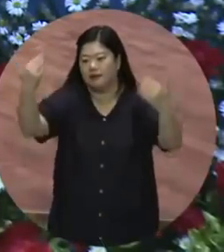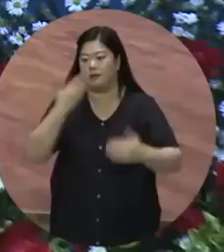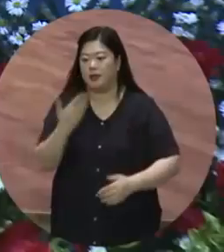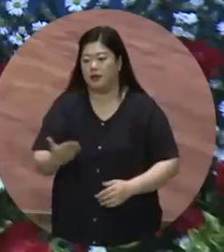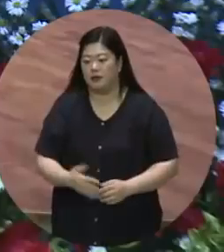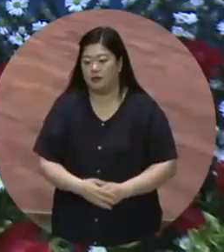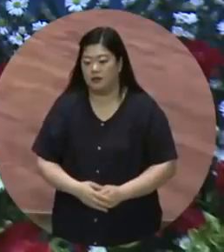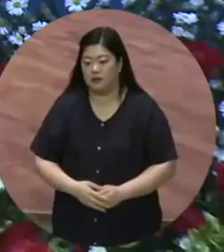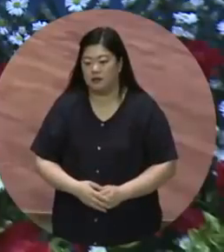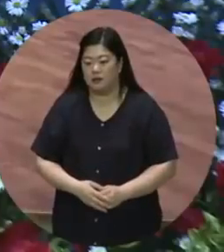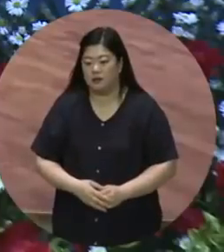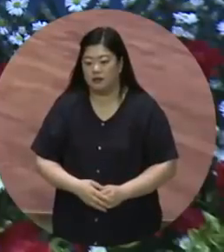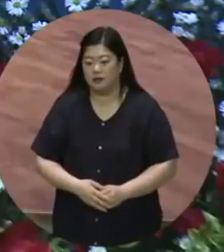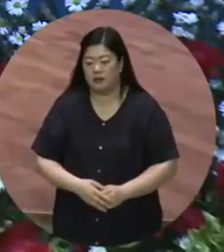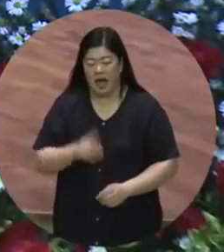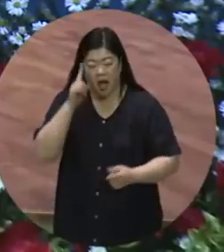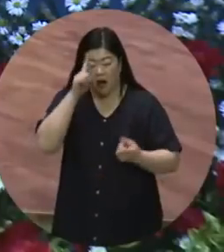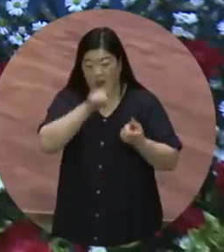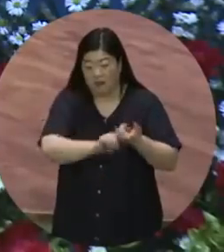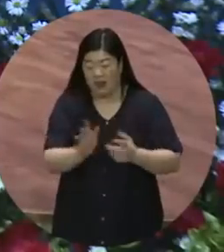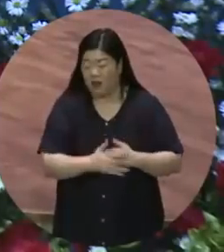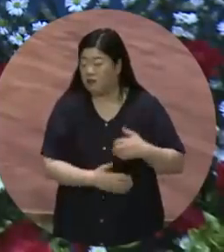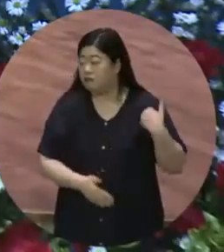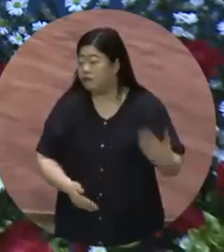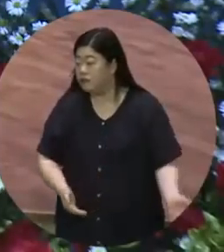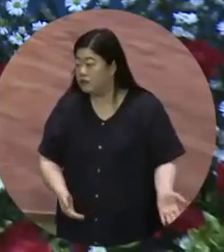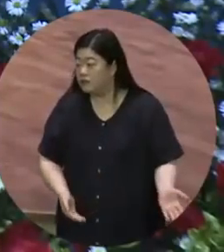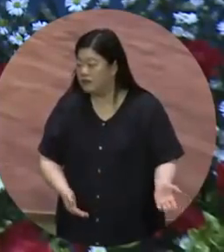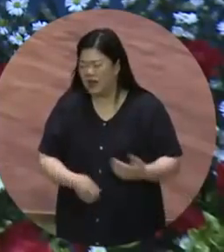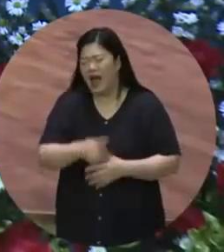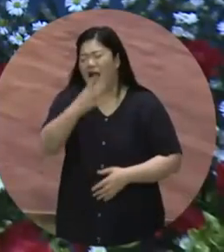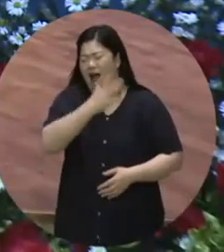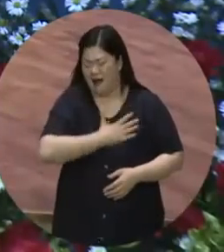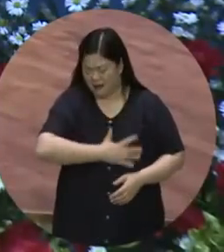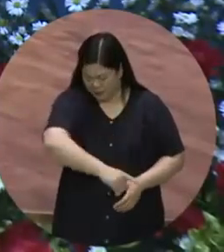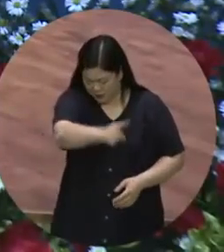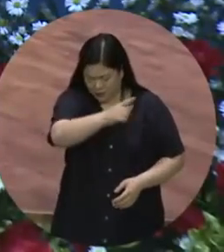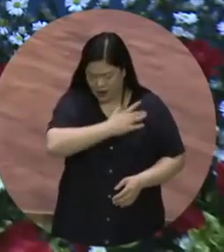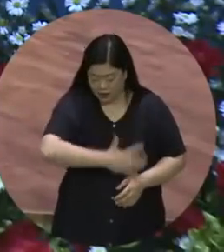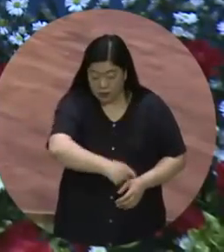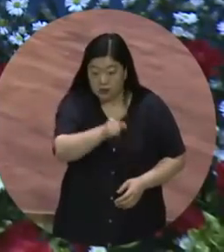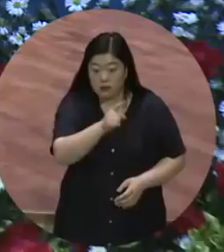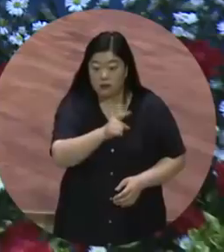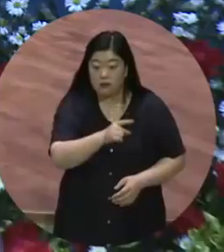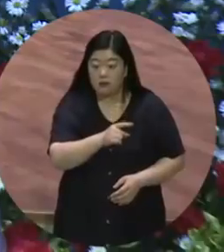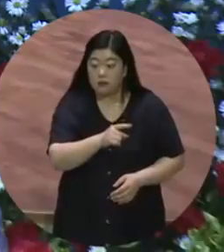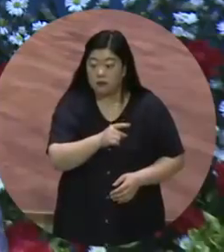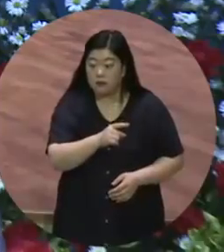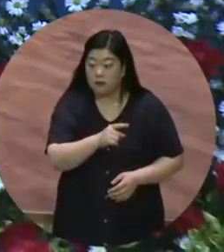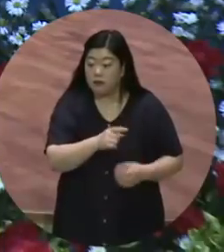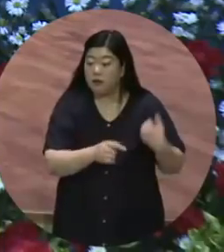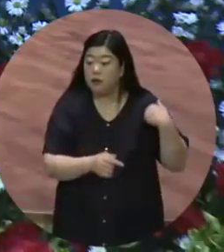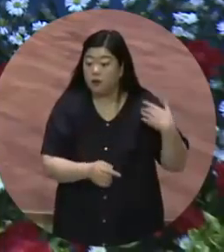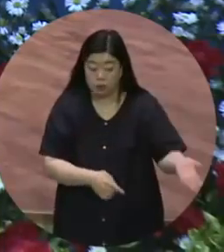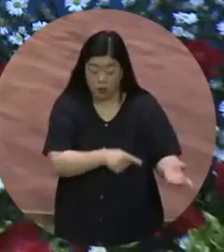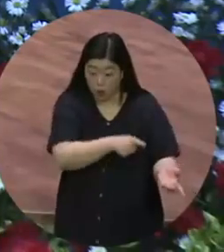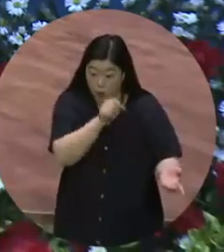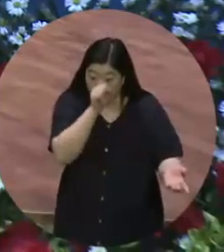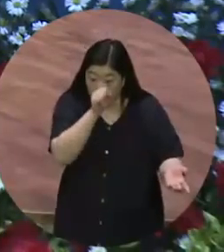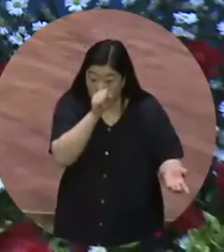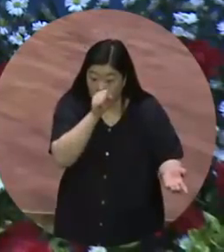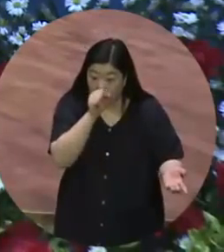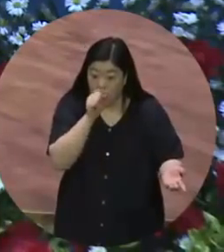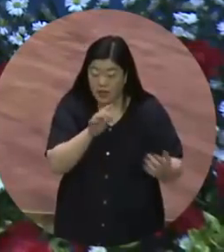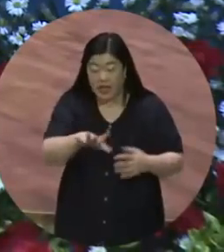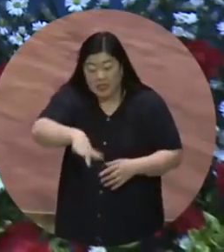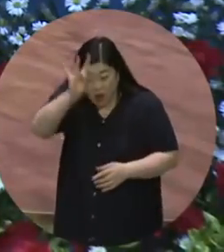자녀예요. 이 성도가 말한 것처럼 자유롭게 행동하도록 그렇게 내버려 두는 것은 얼핏 보면